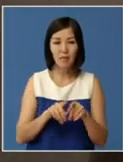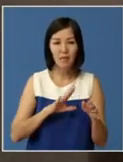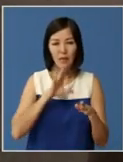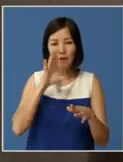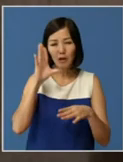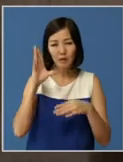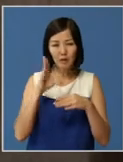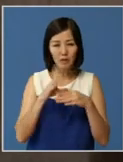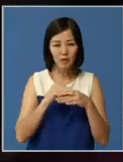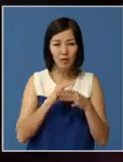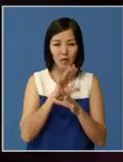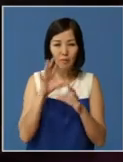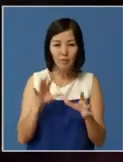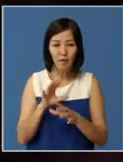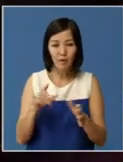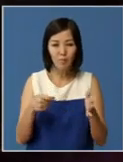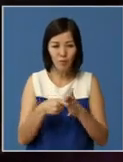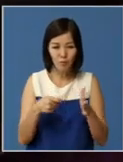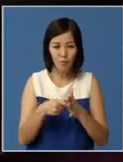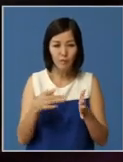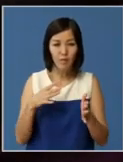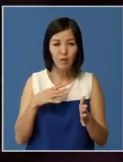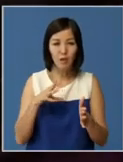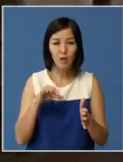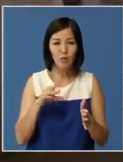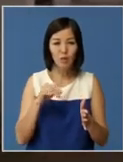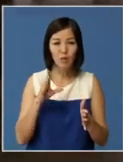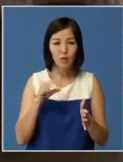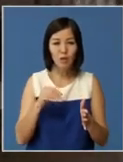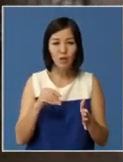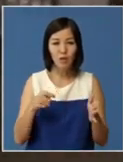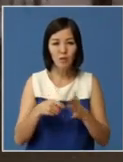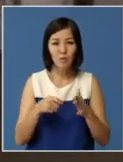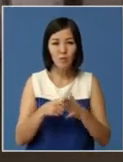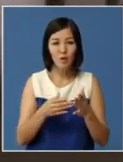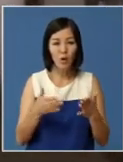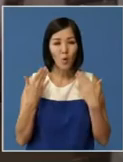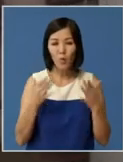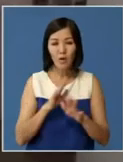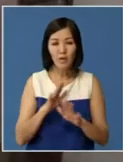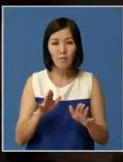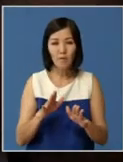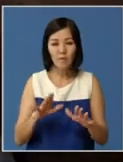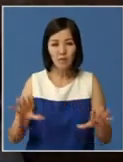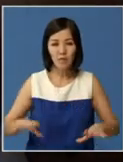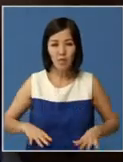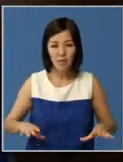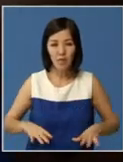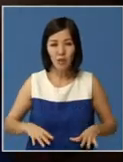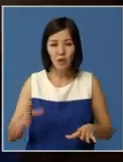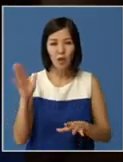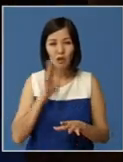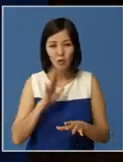мінет, суытат, жем шөбін уақытылы беріп отырады. Тұрардың айтуынша ат жарату оңай іс емес. Жылқыға берілетін дәрумендер мен ішер суына